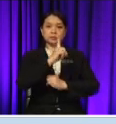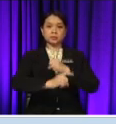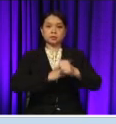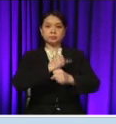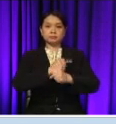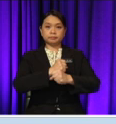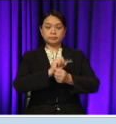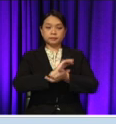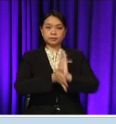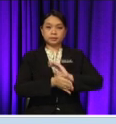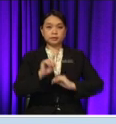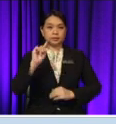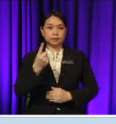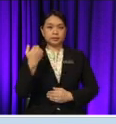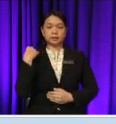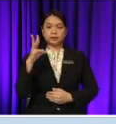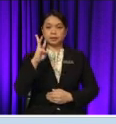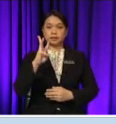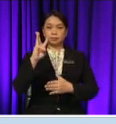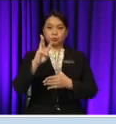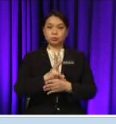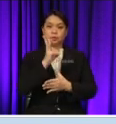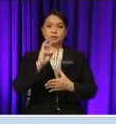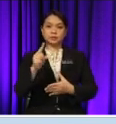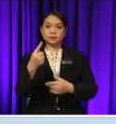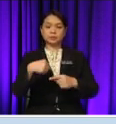jadi hanya ada 6 bulan lebih kurang